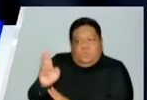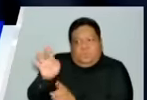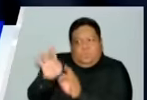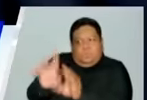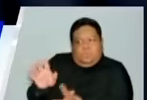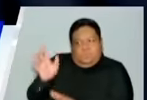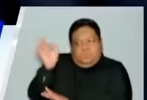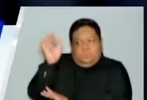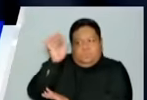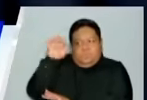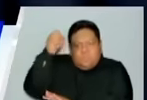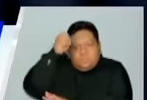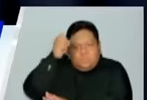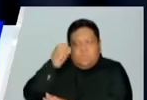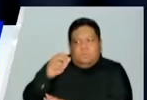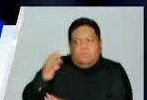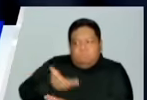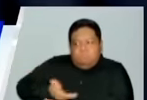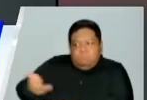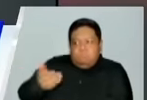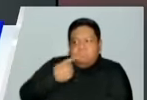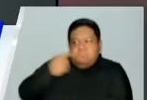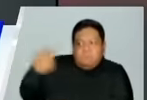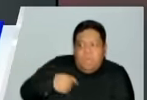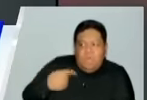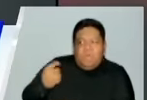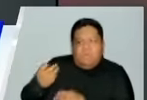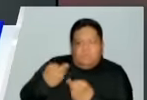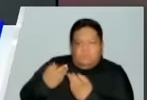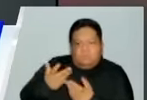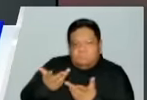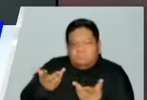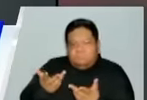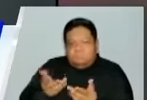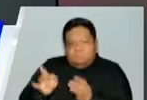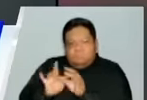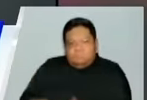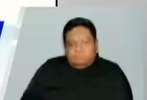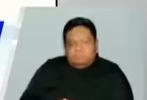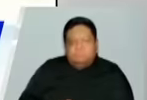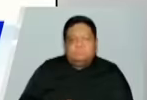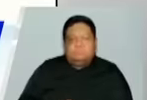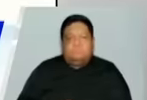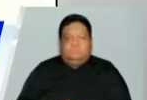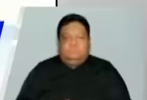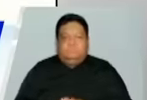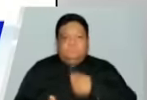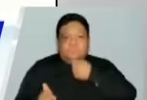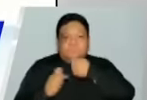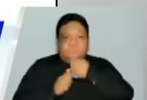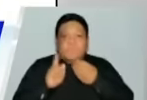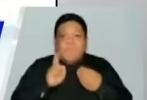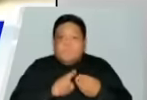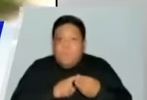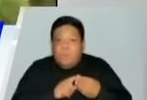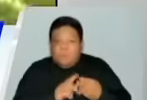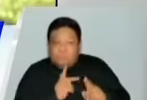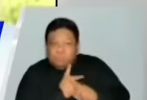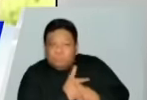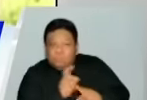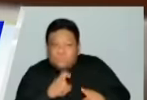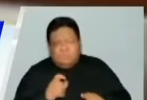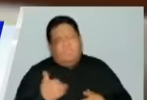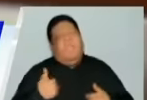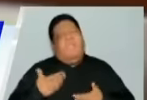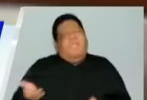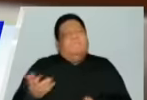subpoena or show cause order. Kung seguridad ang issue, babantayan daw sila ng PNP at Senate Office of the